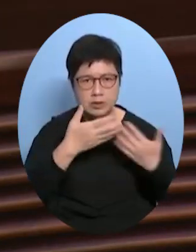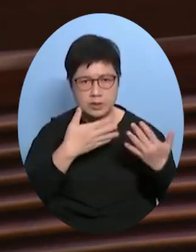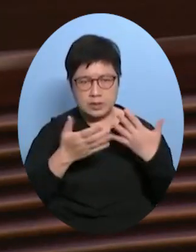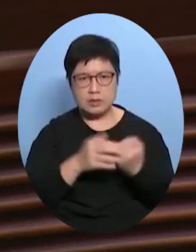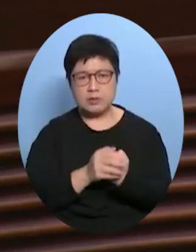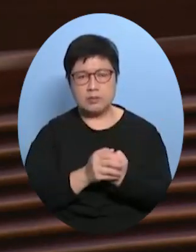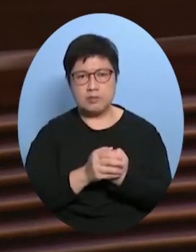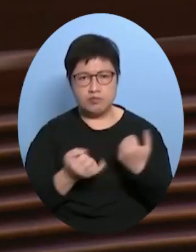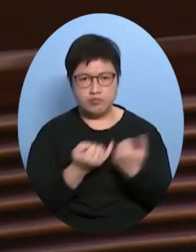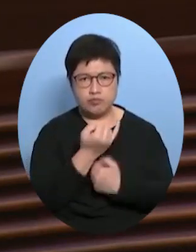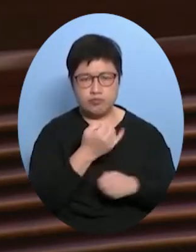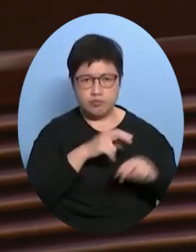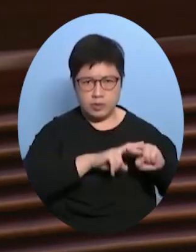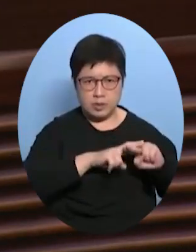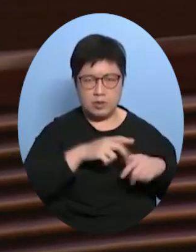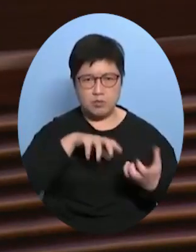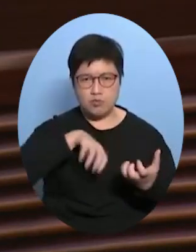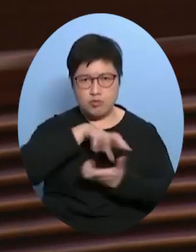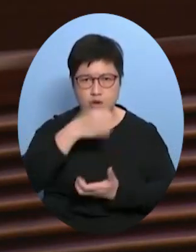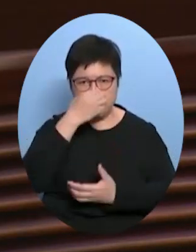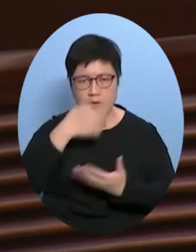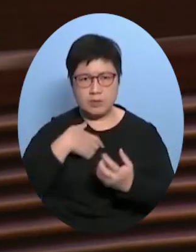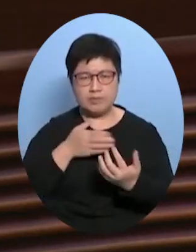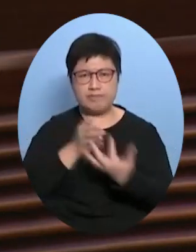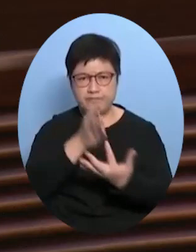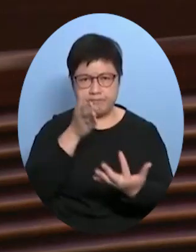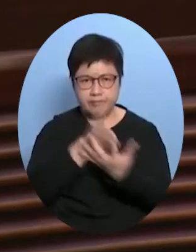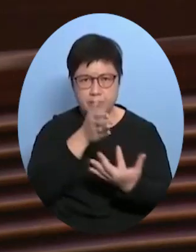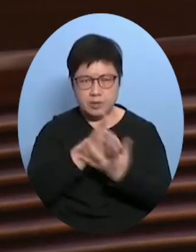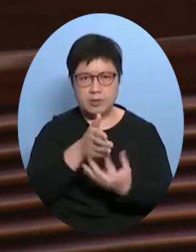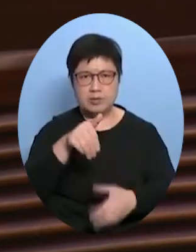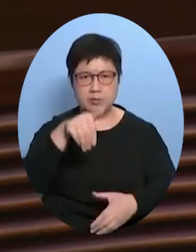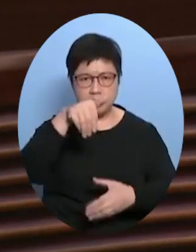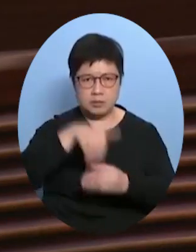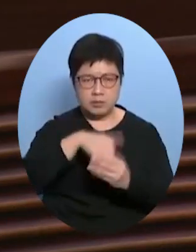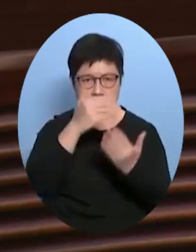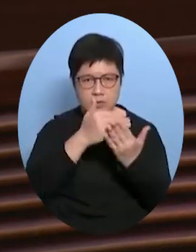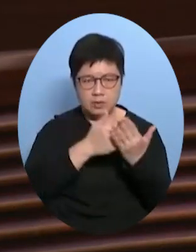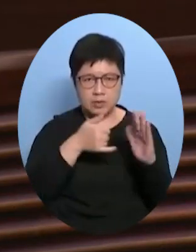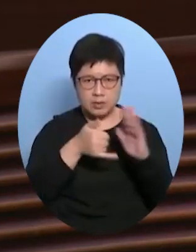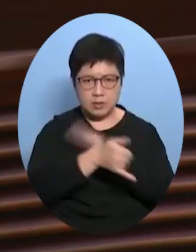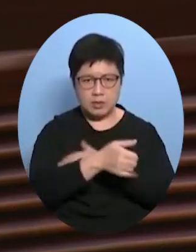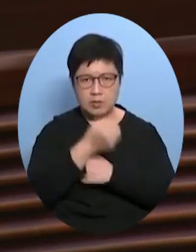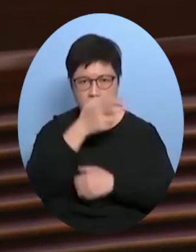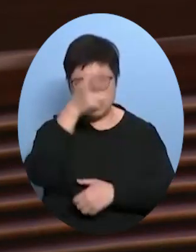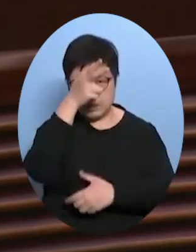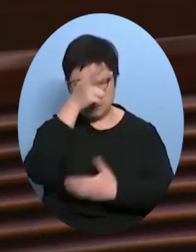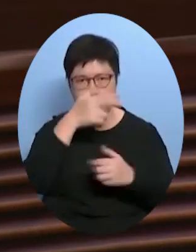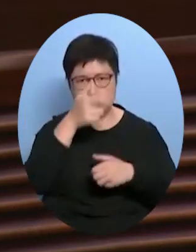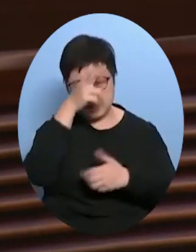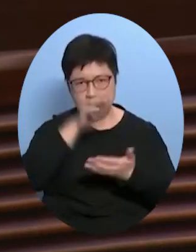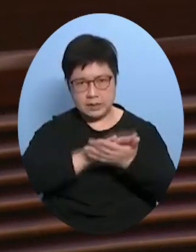港的勢力和激進分子通過選舉制度進入特區的政治體制，在議會